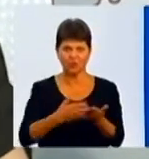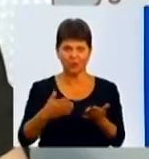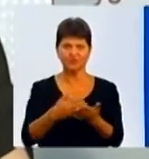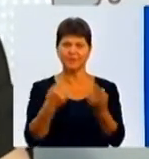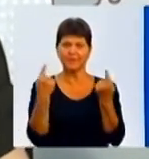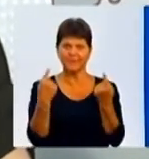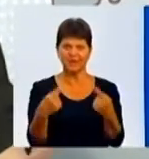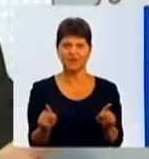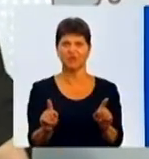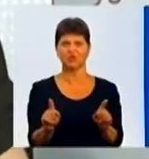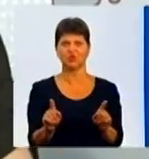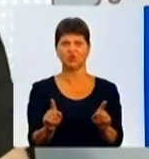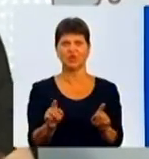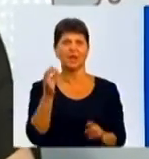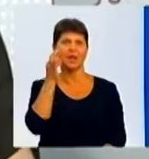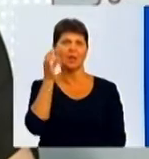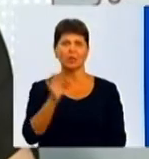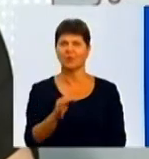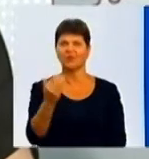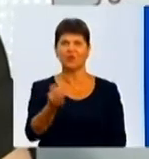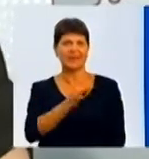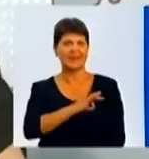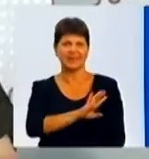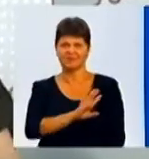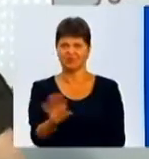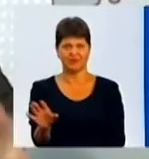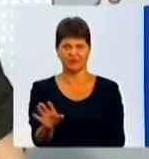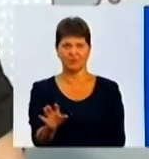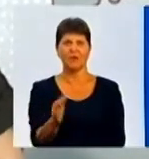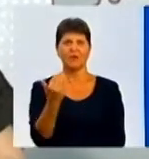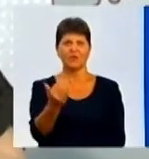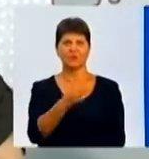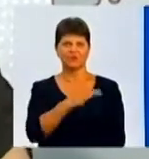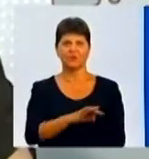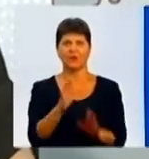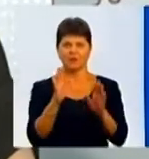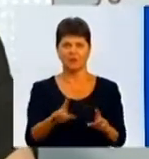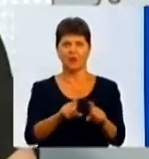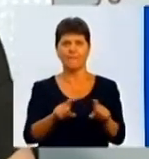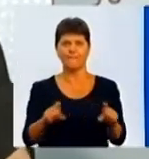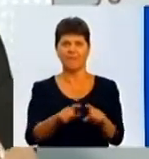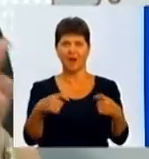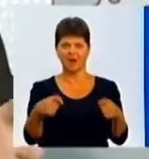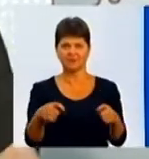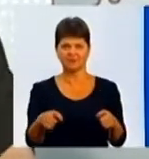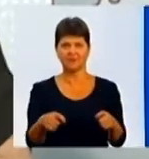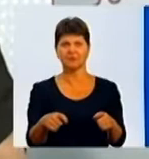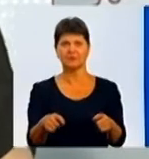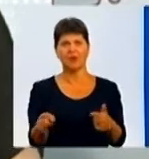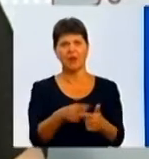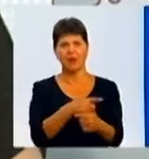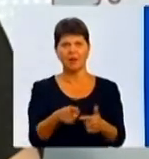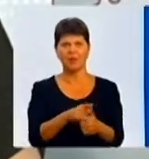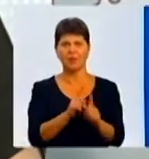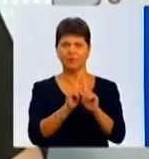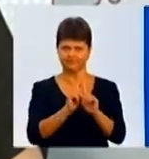інші досвід. Вони не вживають, вони вживають лише магазин або надзвичайно дорогий